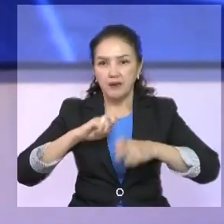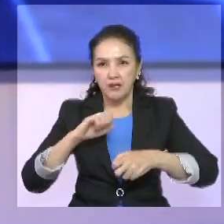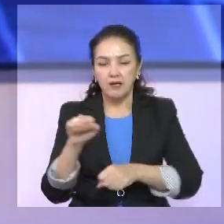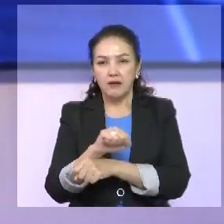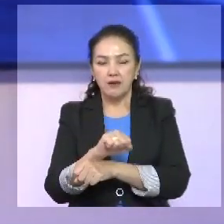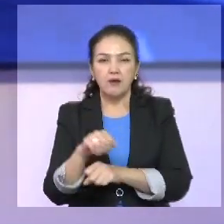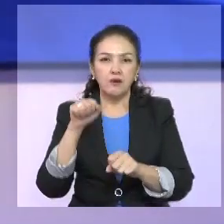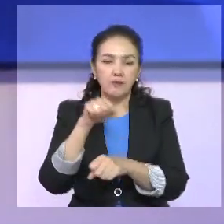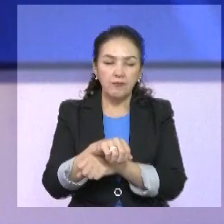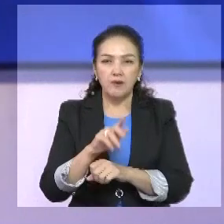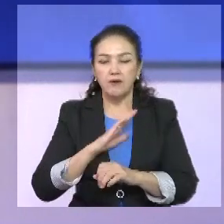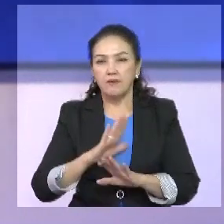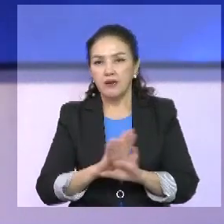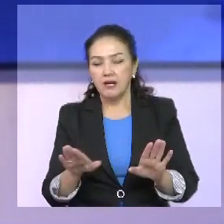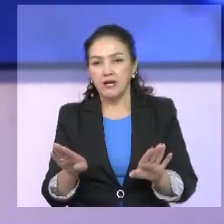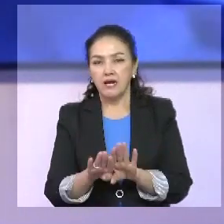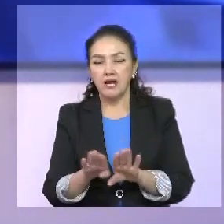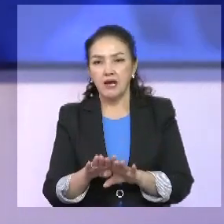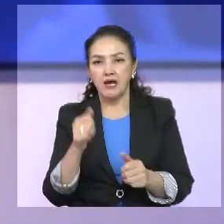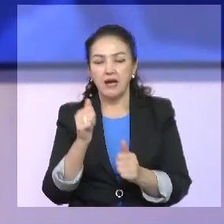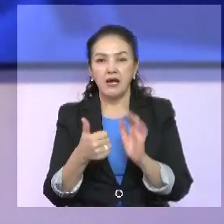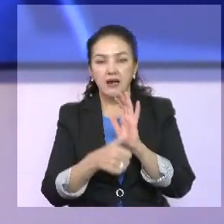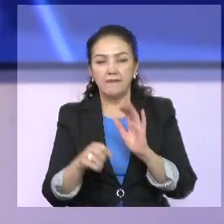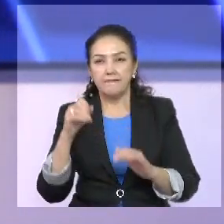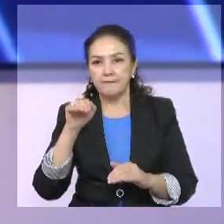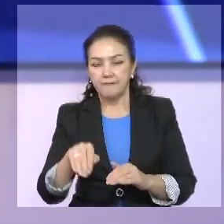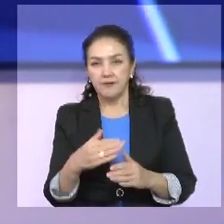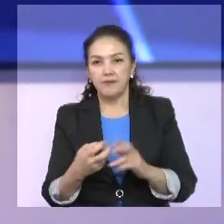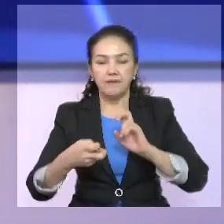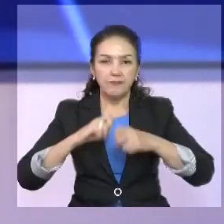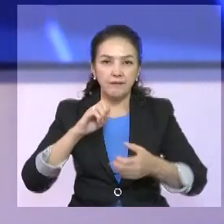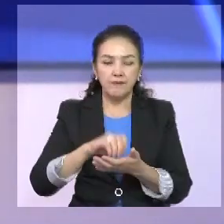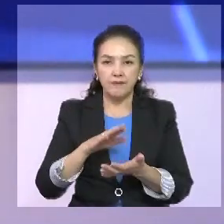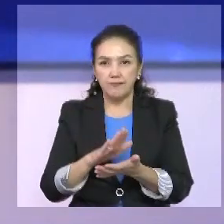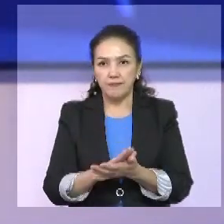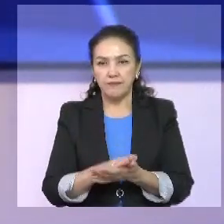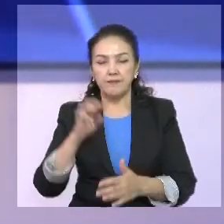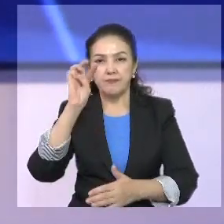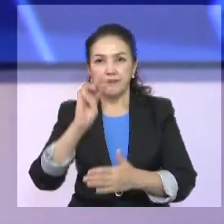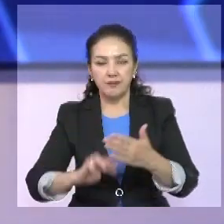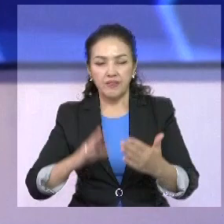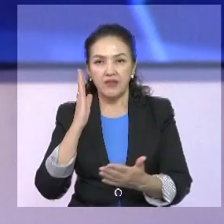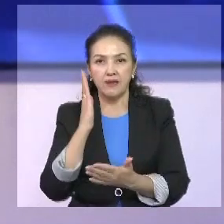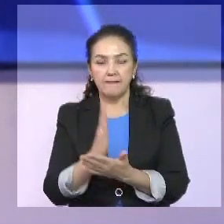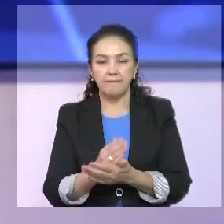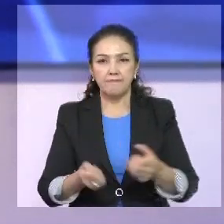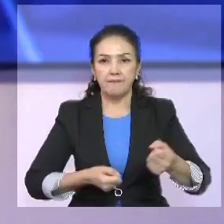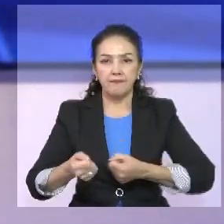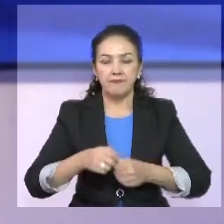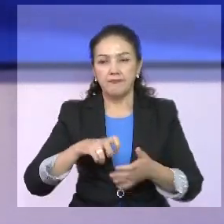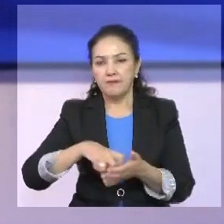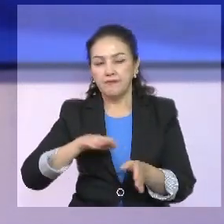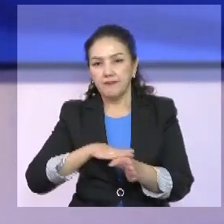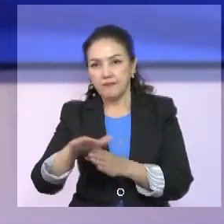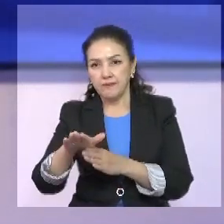көлікті тоқтатып әуре болмайды. Жыл басынан бері 600 мыңнан астам бұзушылық тіркелді. Айыппұл да артты. Жүргізушіге хаттама